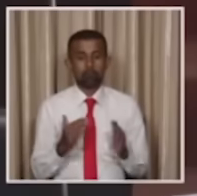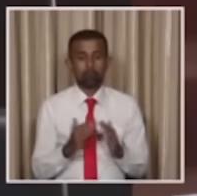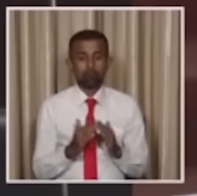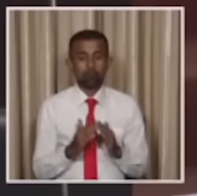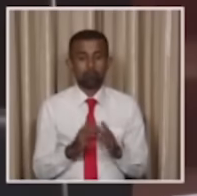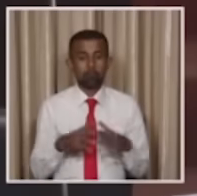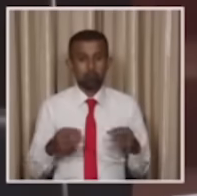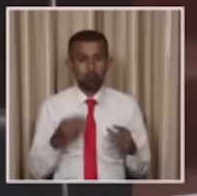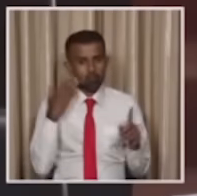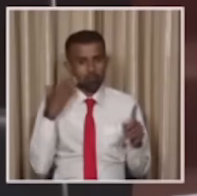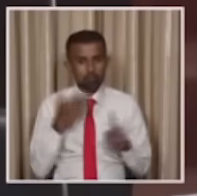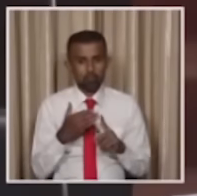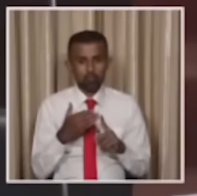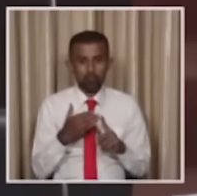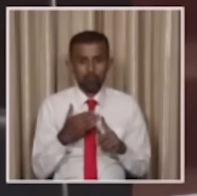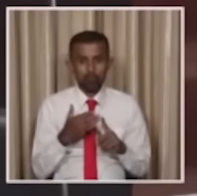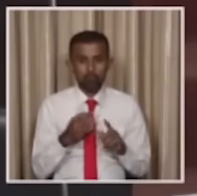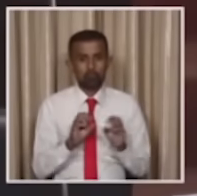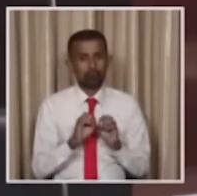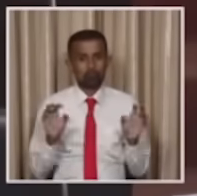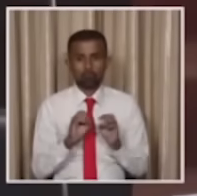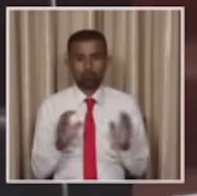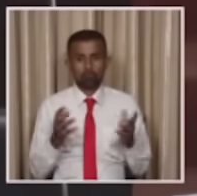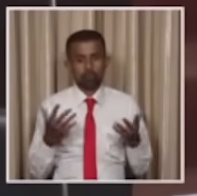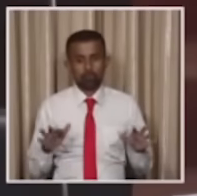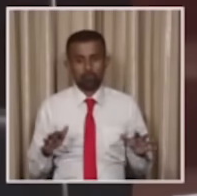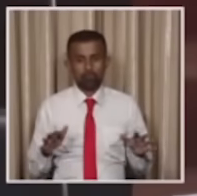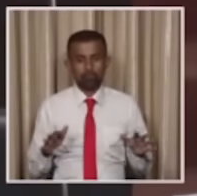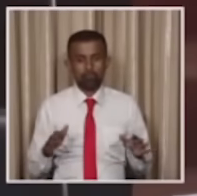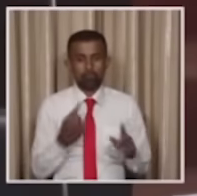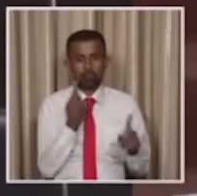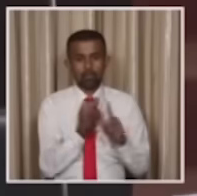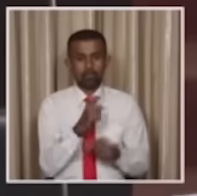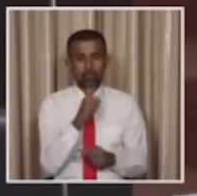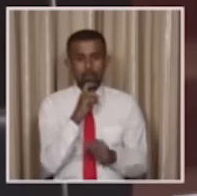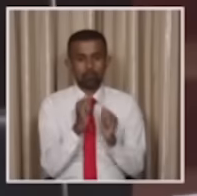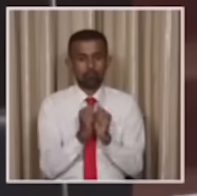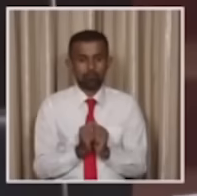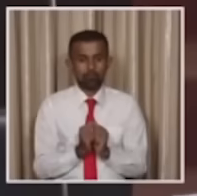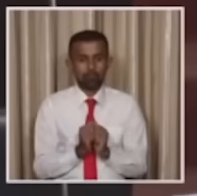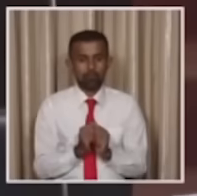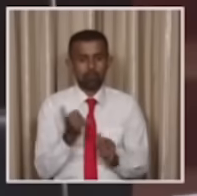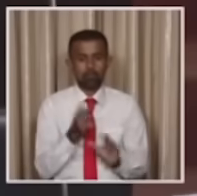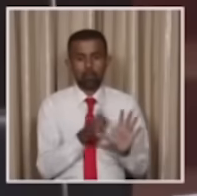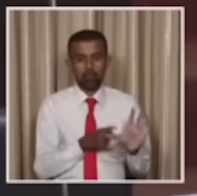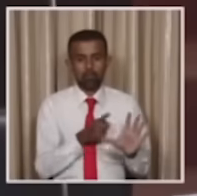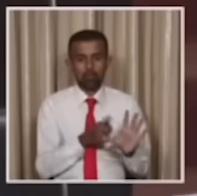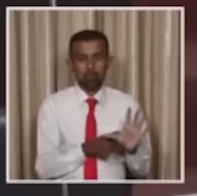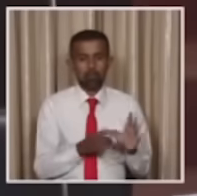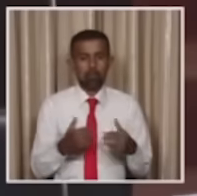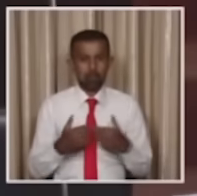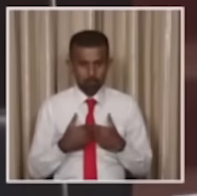මගේ වත්කම් ගැන යම් යම් හෙළිදරව් කෙරුවා. අපි මහනුවර අධිකරණය වැඩ කරන කාලේ සමහර වර්ෂවල